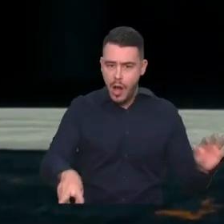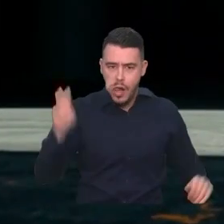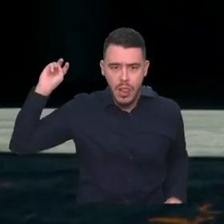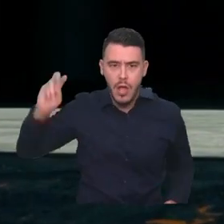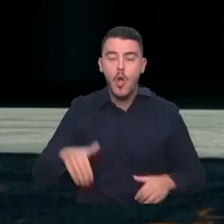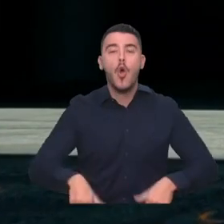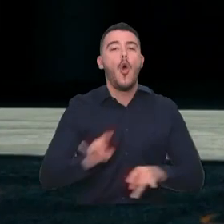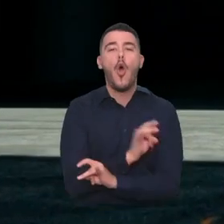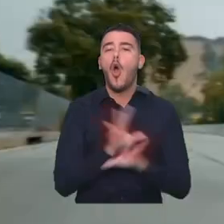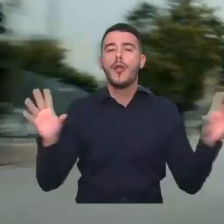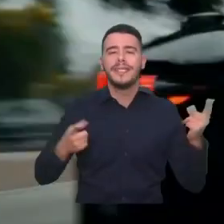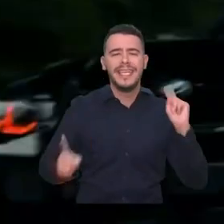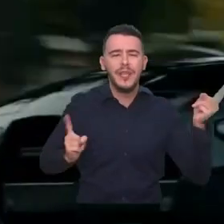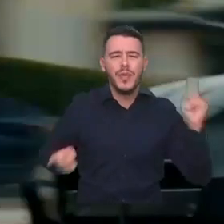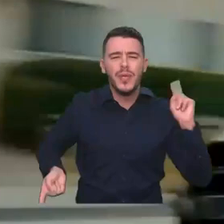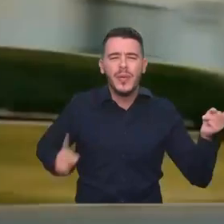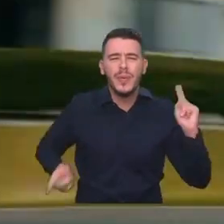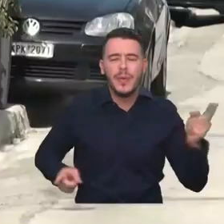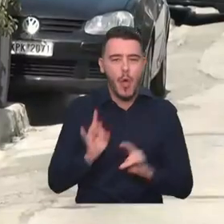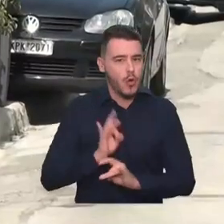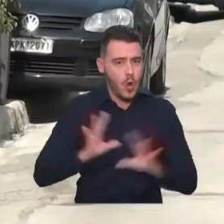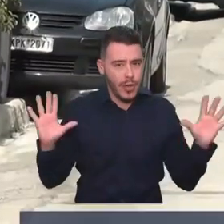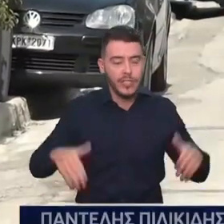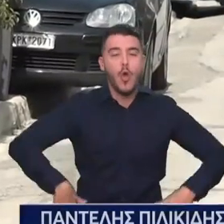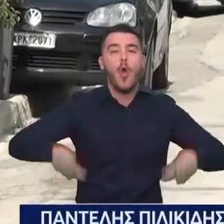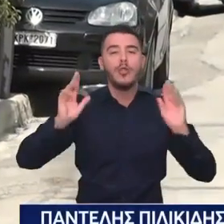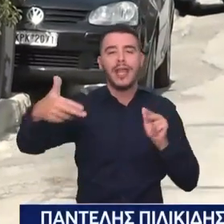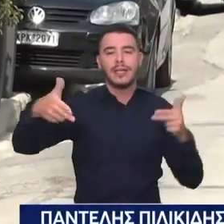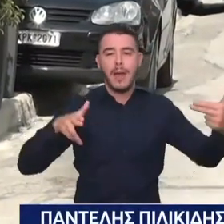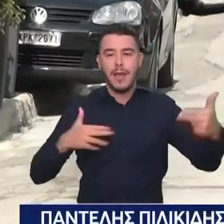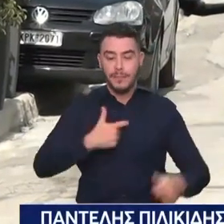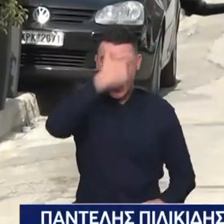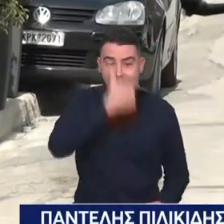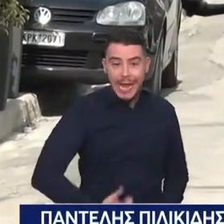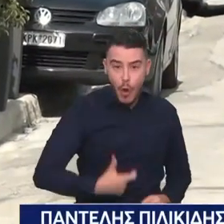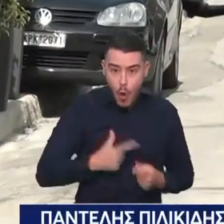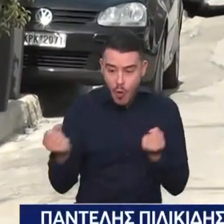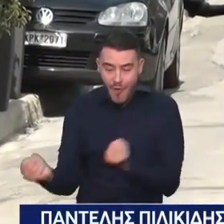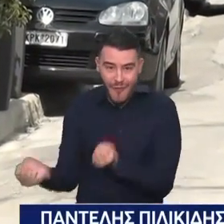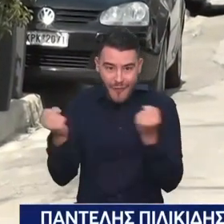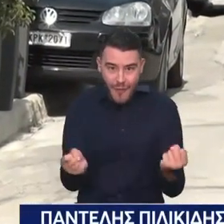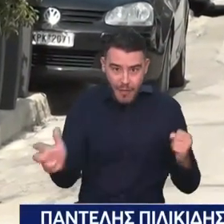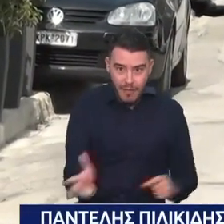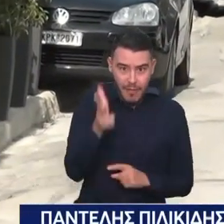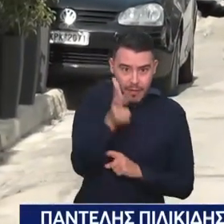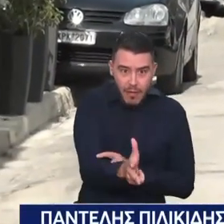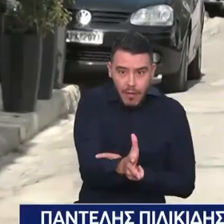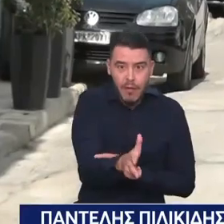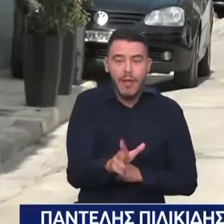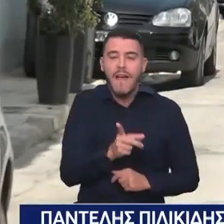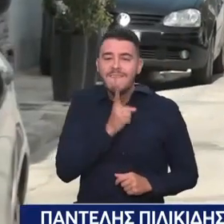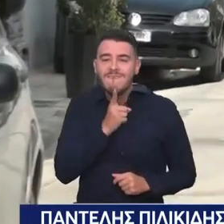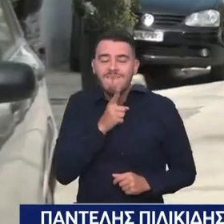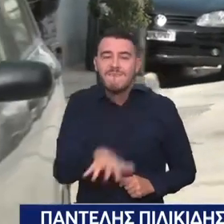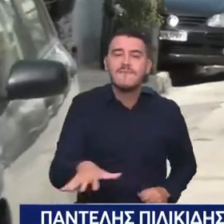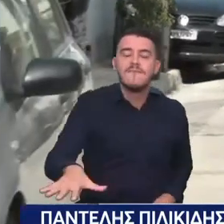και χωρίς κανένα πλάνο των δραστών να έχει καταγραφεί. Ο χώρος που το πάρκαρα ήταν ο χώρος που παρήγαγε όλα αυτά τα χρήματα